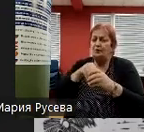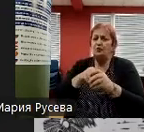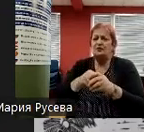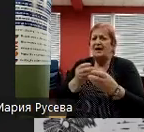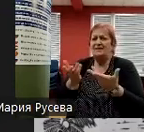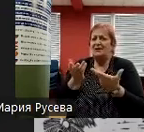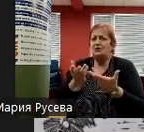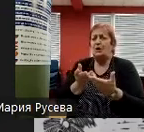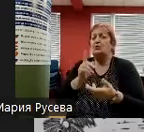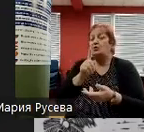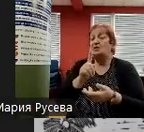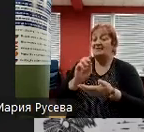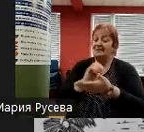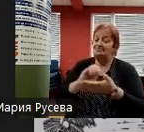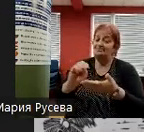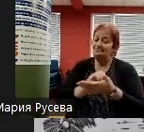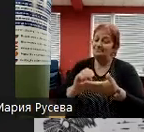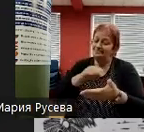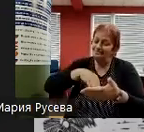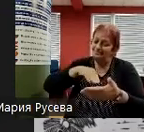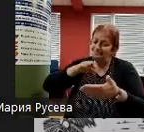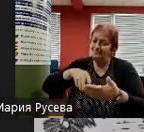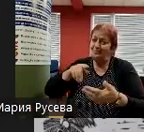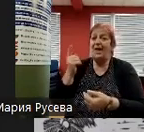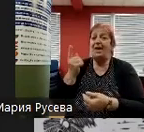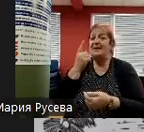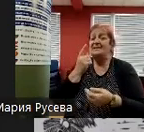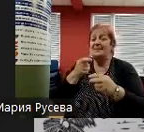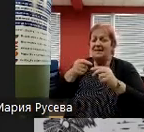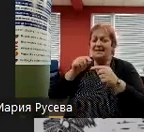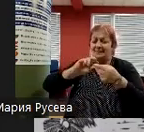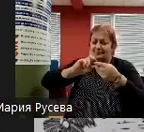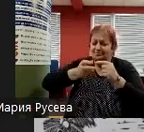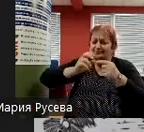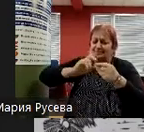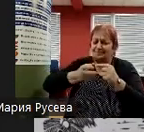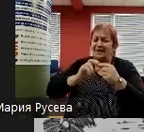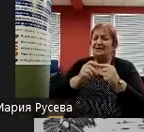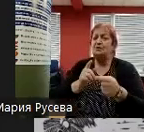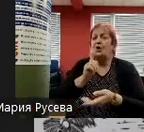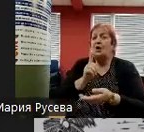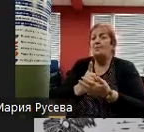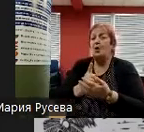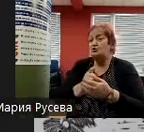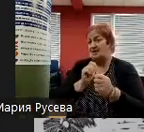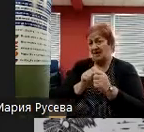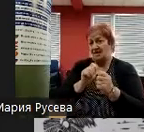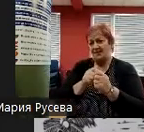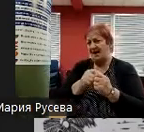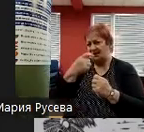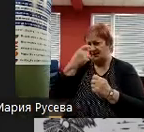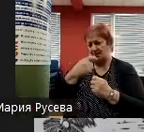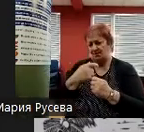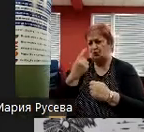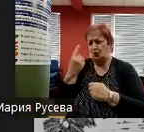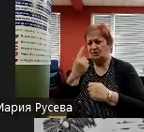да бъде описано. И при самата настройка можете да си го направите така, че